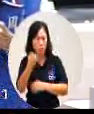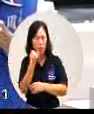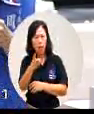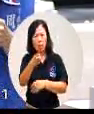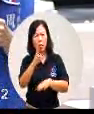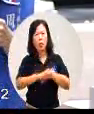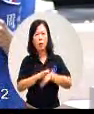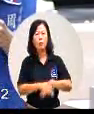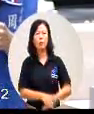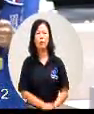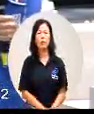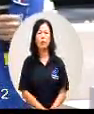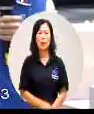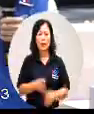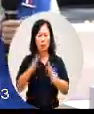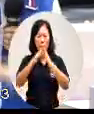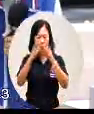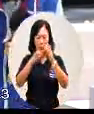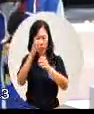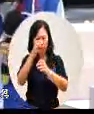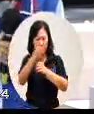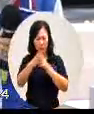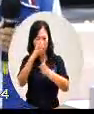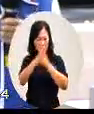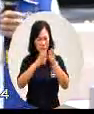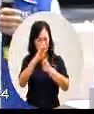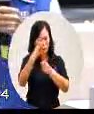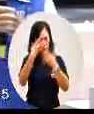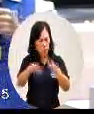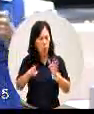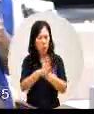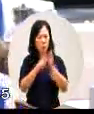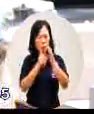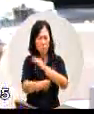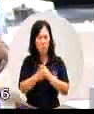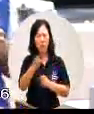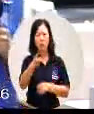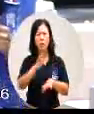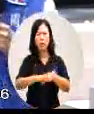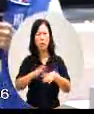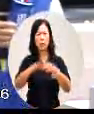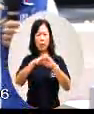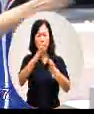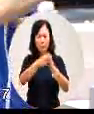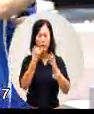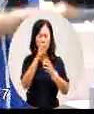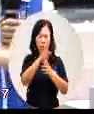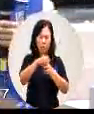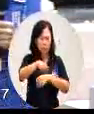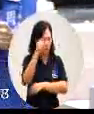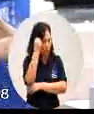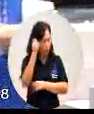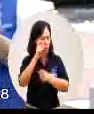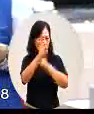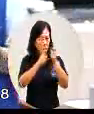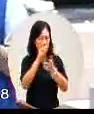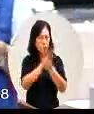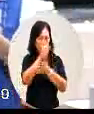市长。啊，甚至为住十几栋诶，因为伊为着节税避税，结果离开，